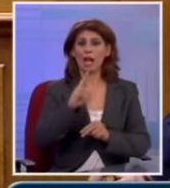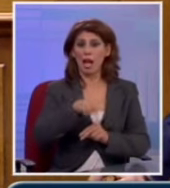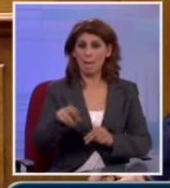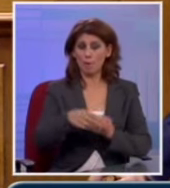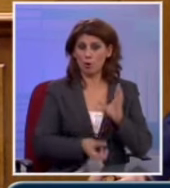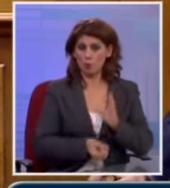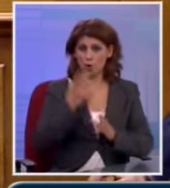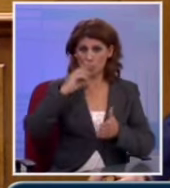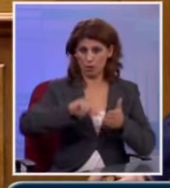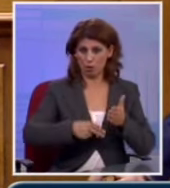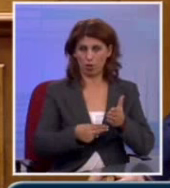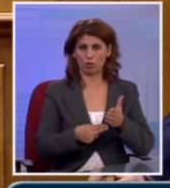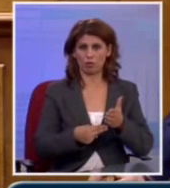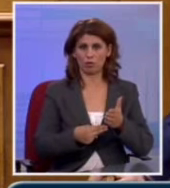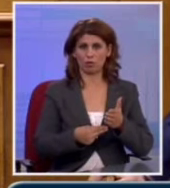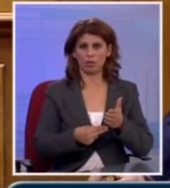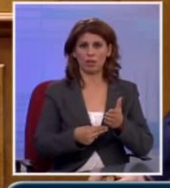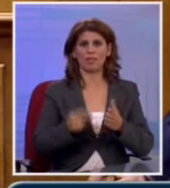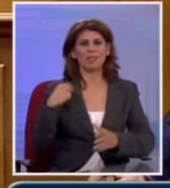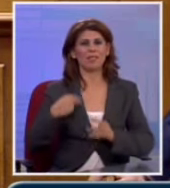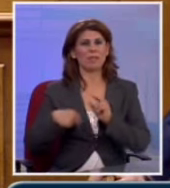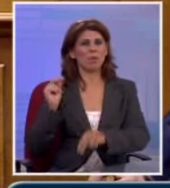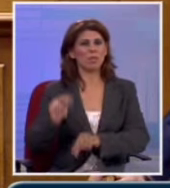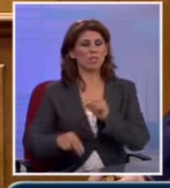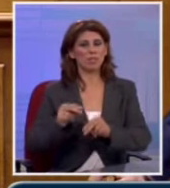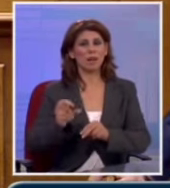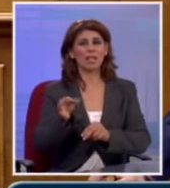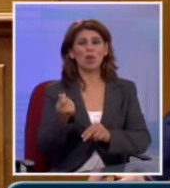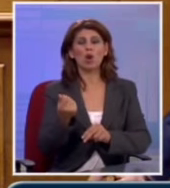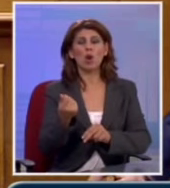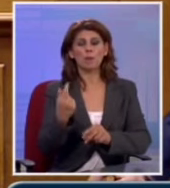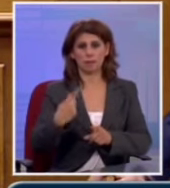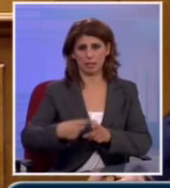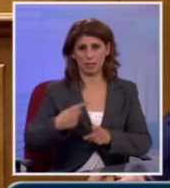νέου μνημονίου σε δημοψήφισμα για το νόμισμα της χώρας